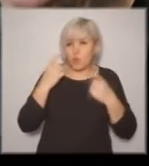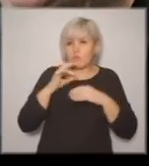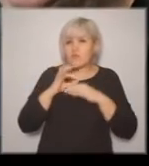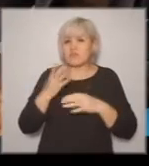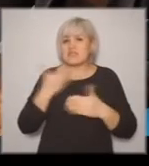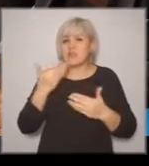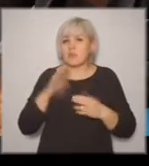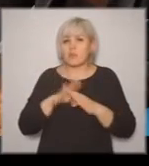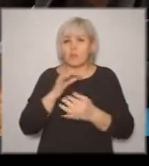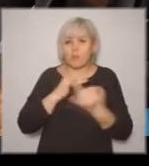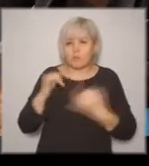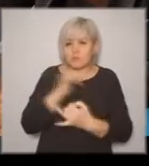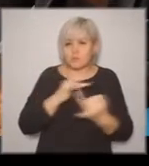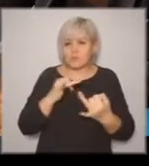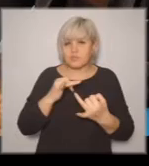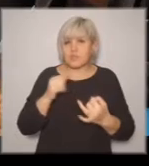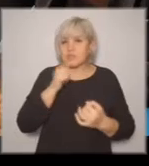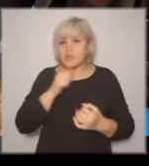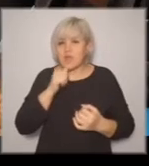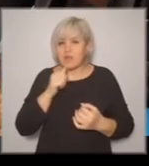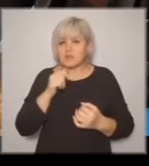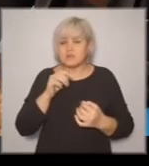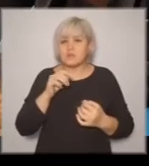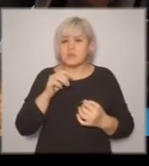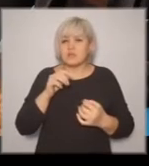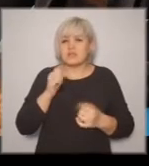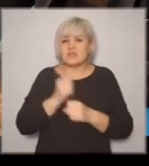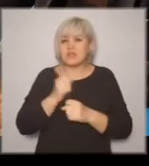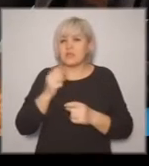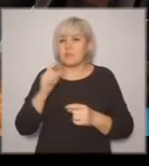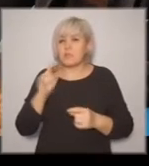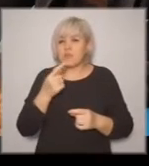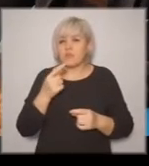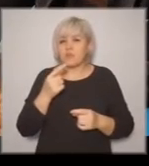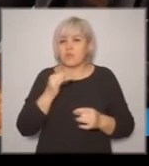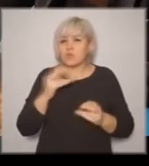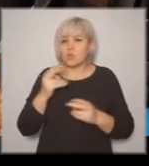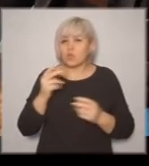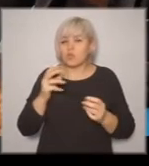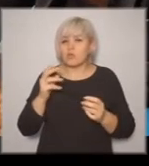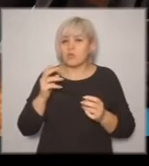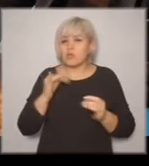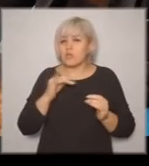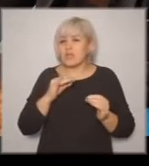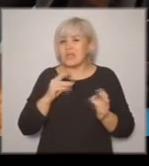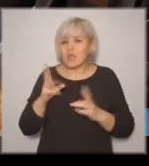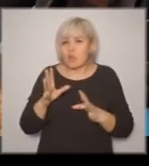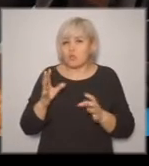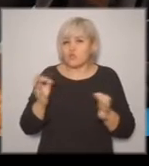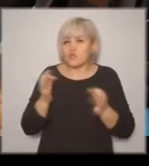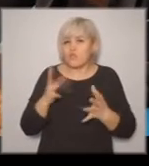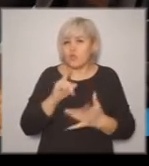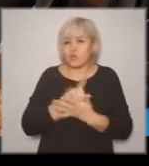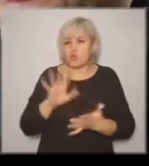и пытались донести две аксиомы. Первое. Никто никому ничего